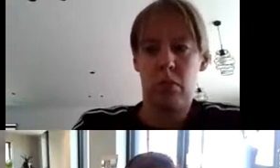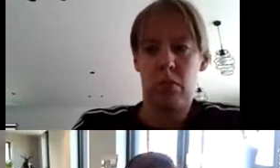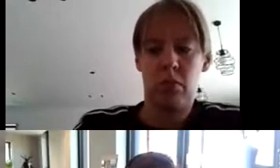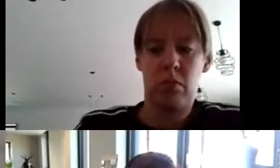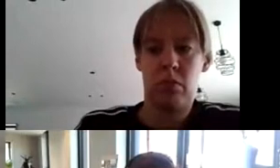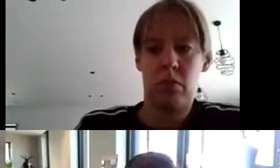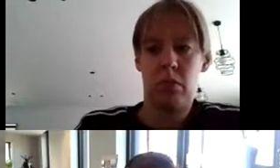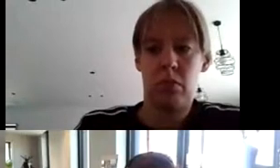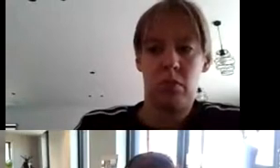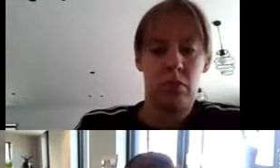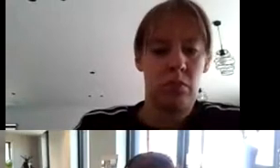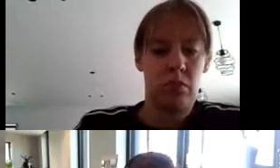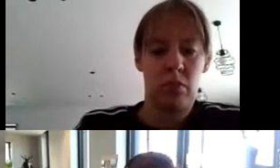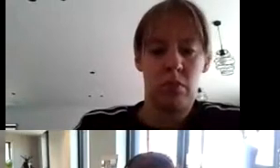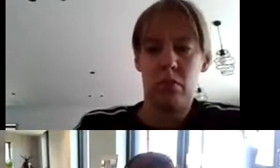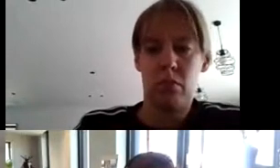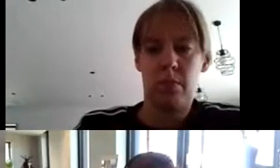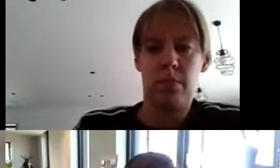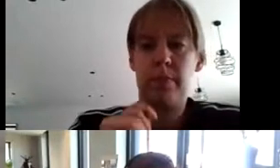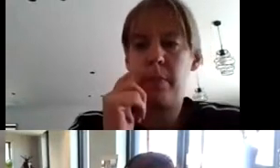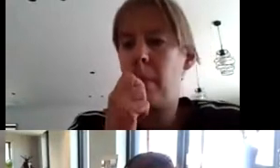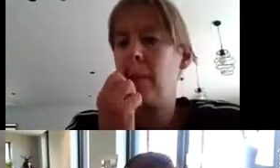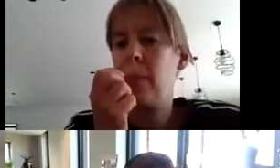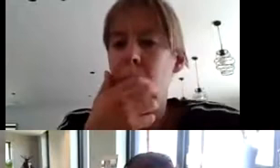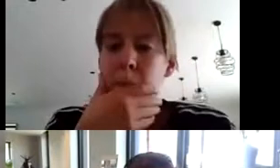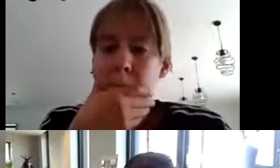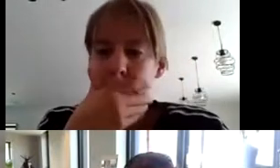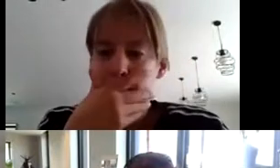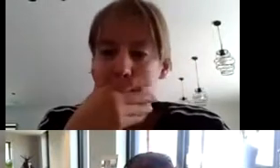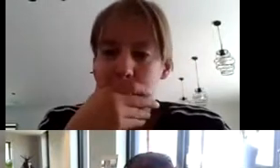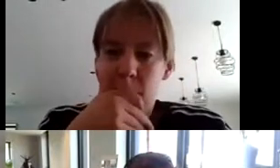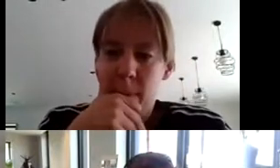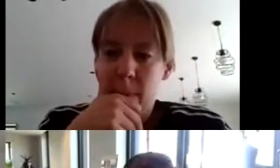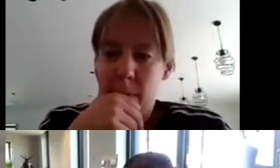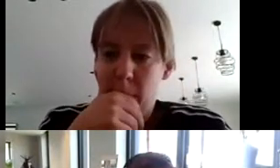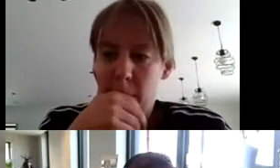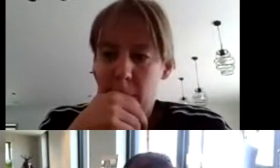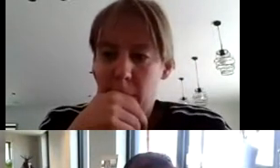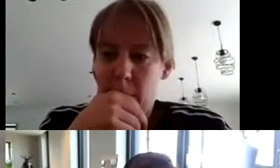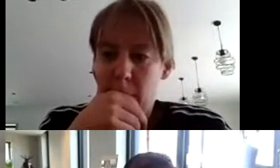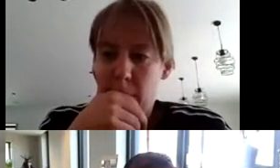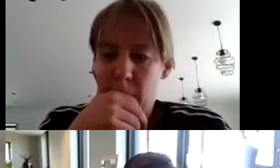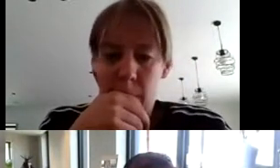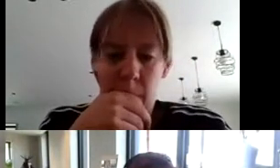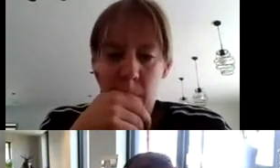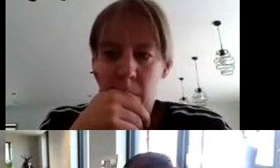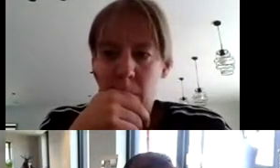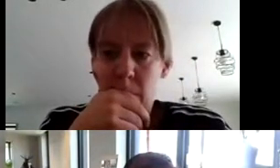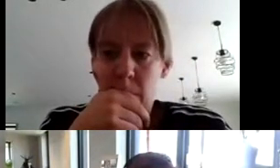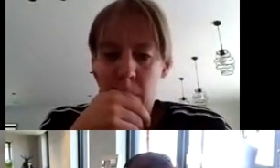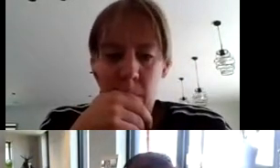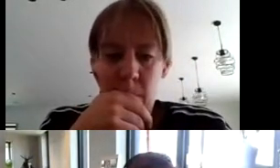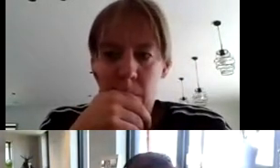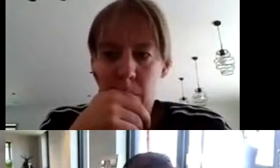laatste 5 aan de deur nog te moeten zeggen, sorry, ik kan er niet meer bij vandaag, dat ging dubbel zuur geweest zijn. Dat is ook geen spontaniteit meer in ons vakantieaanbod,